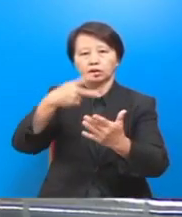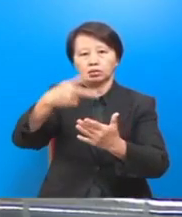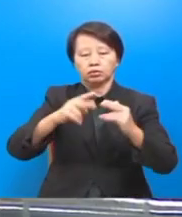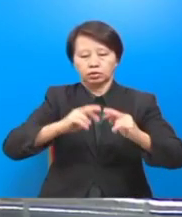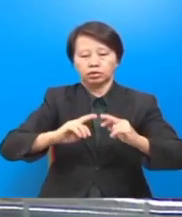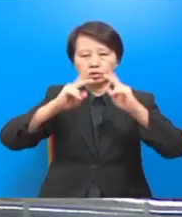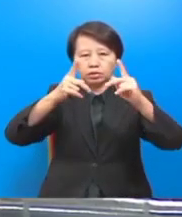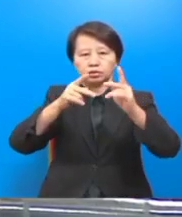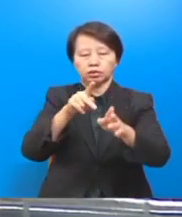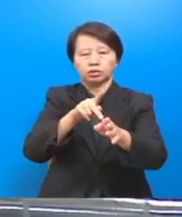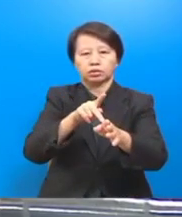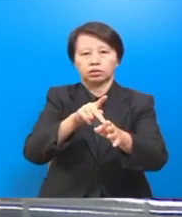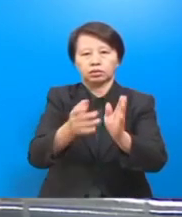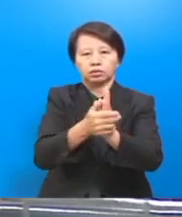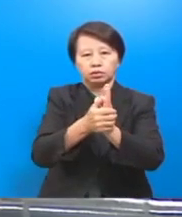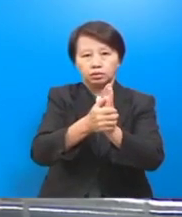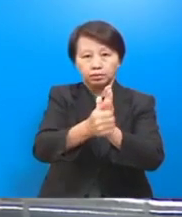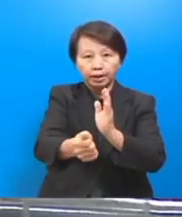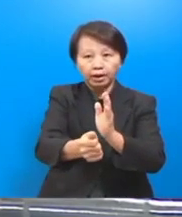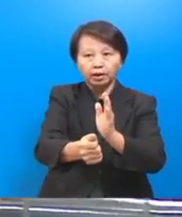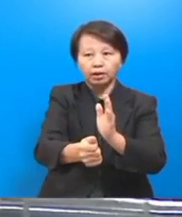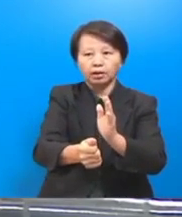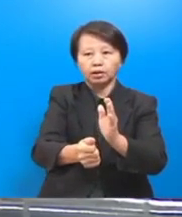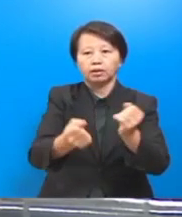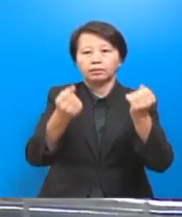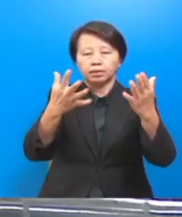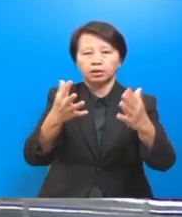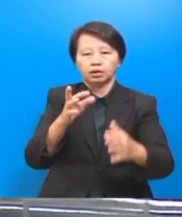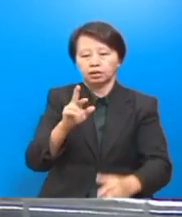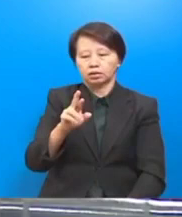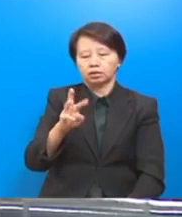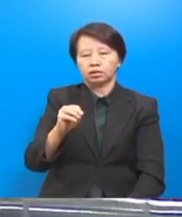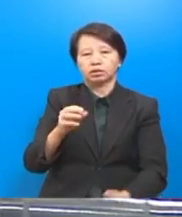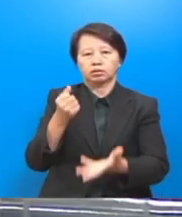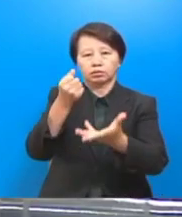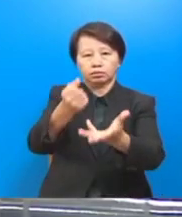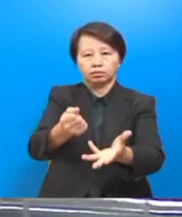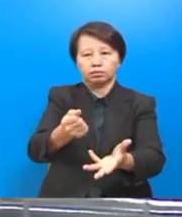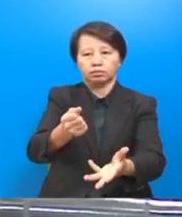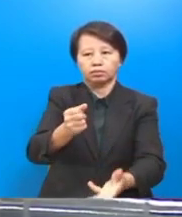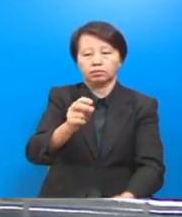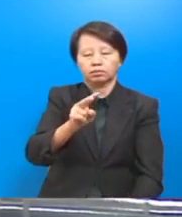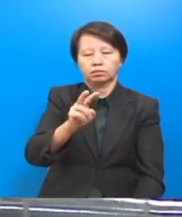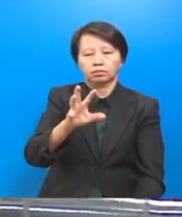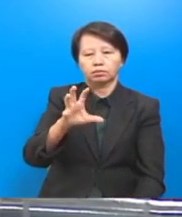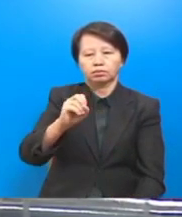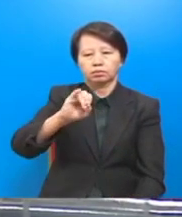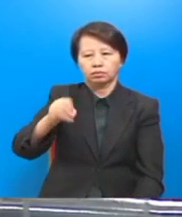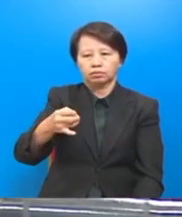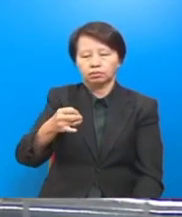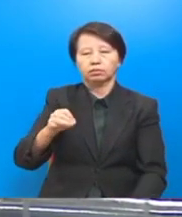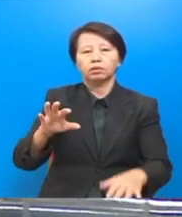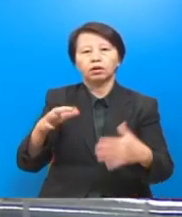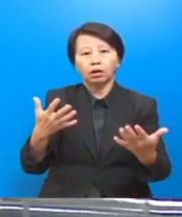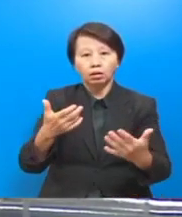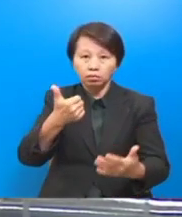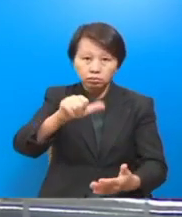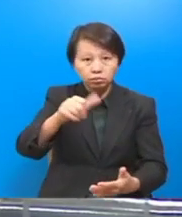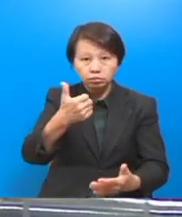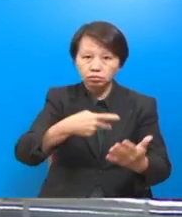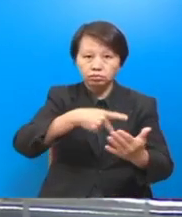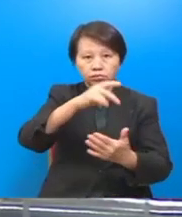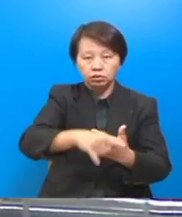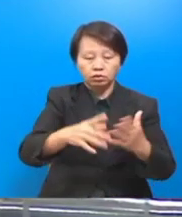peningkatan kemahiran ya diperuntukkan sebanyak rm2 billion sedang manakah keberkesanan program ini